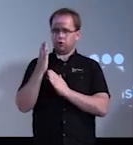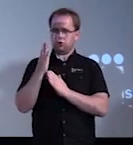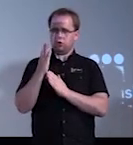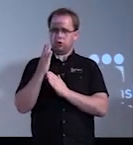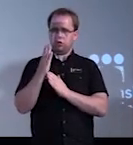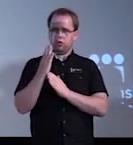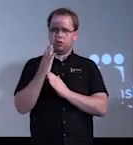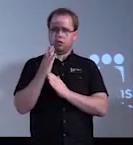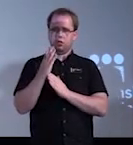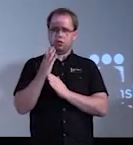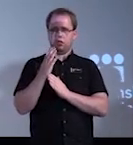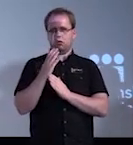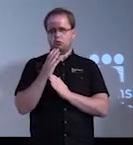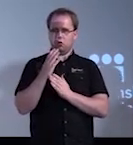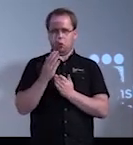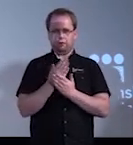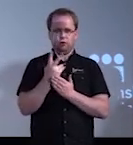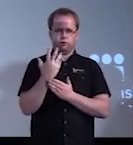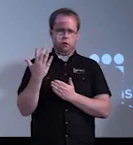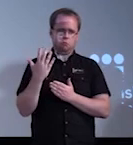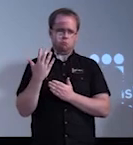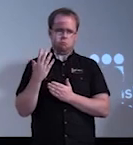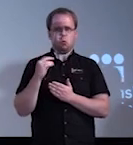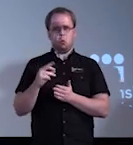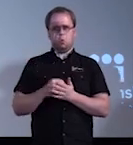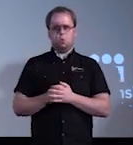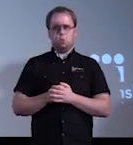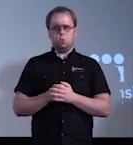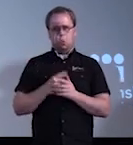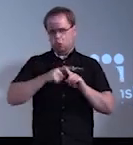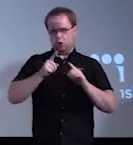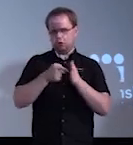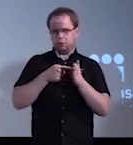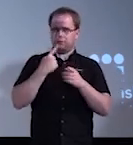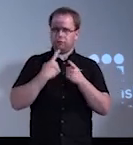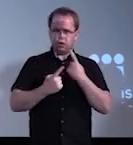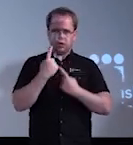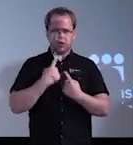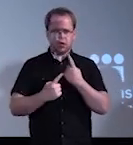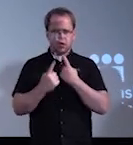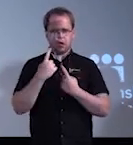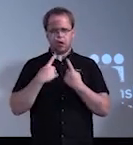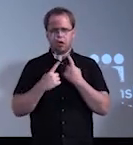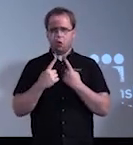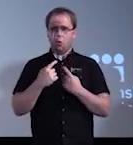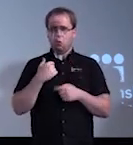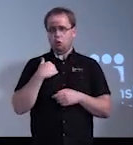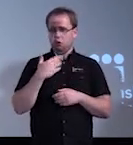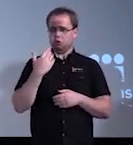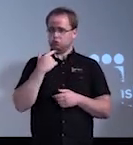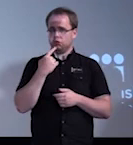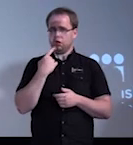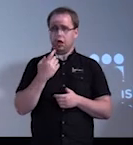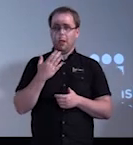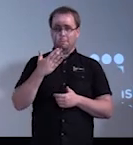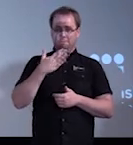vara och icke vara under 25 år. I olika förhandlingar. Och jag kan väl konstatera utifrån